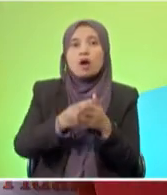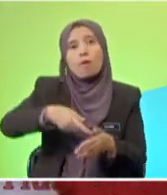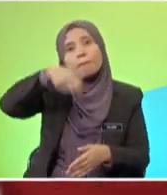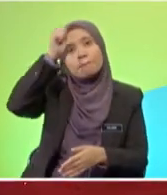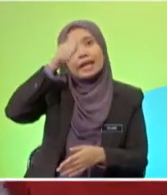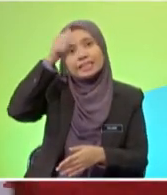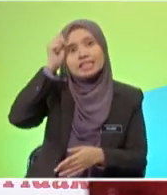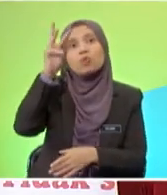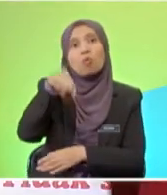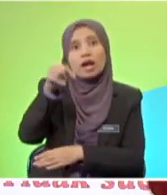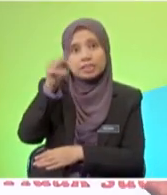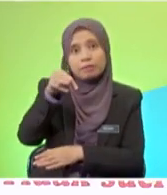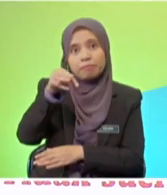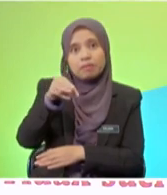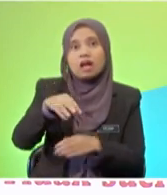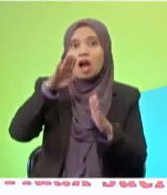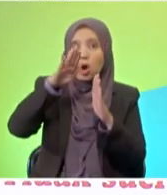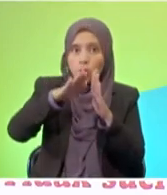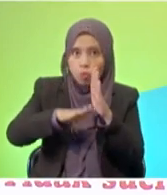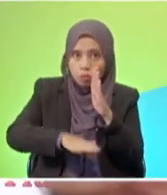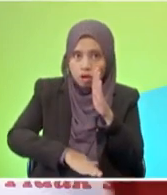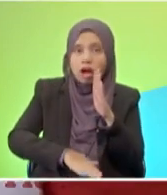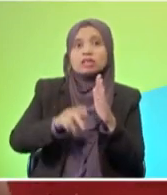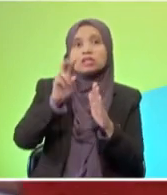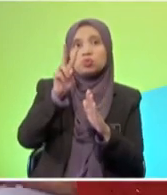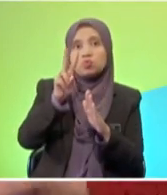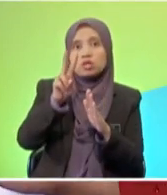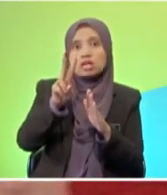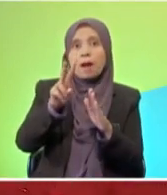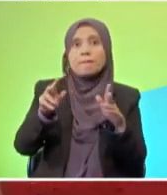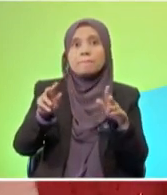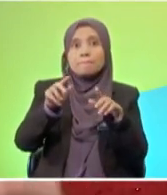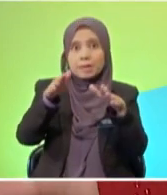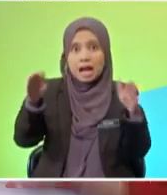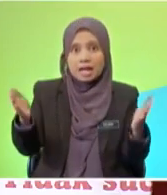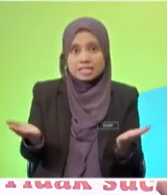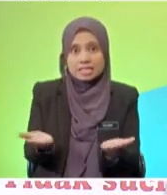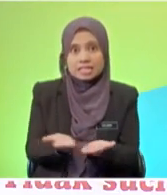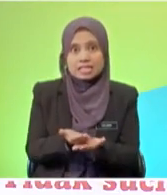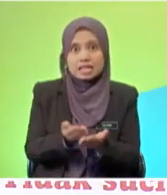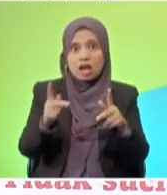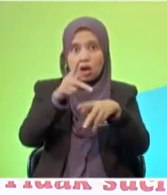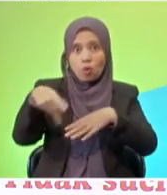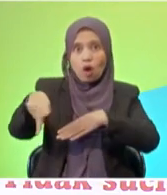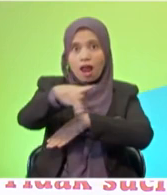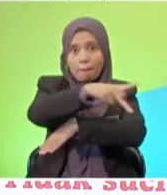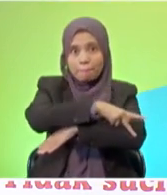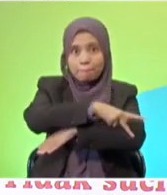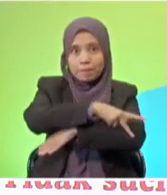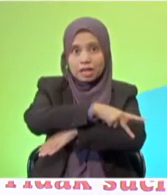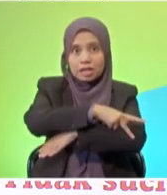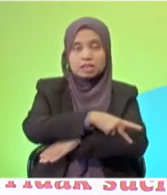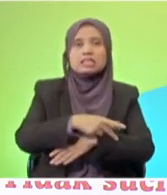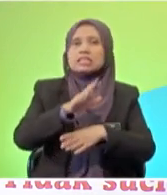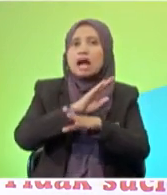Qadar airnya ialah kurang daripada dua kolah serta tidak boleh berubah Salah satu sifat awal Salah satu sifat